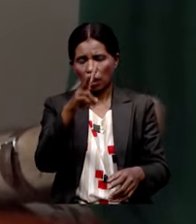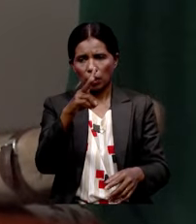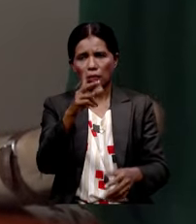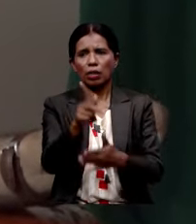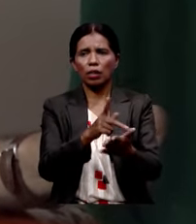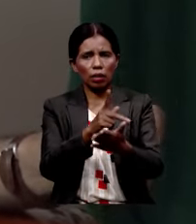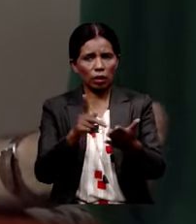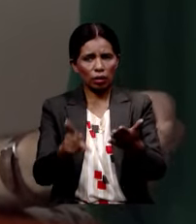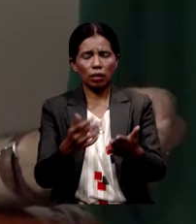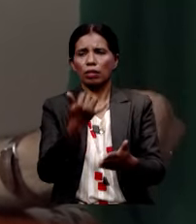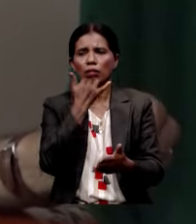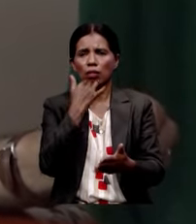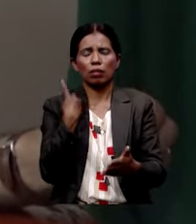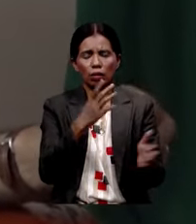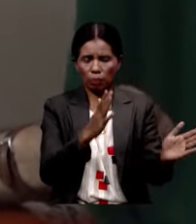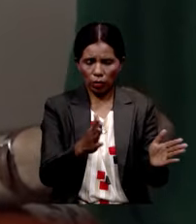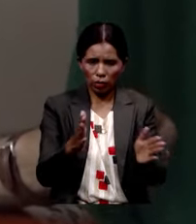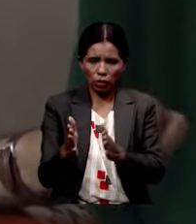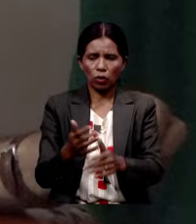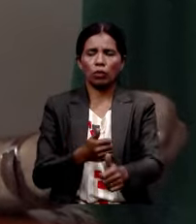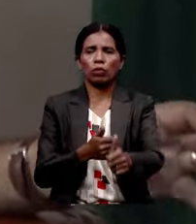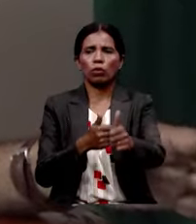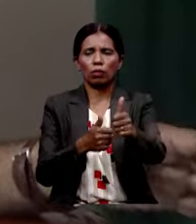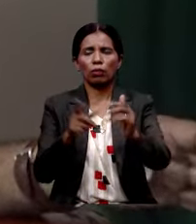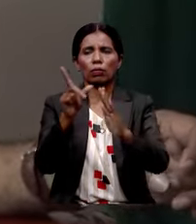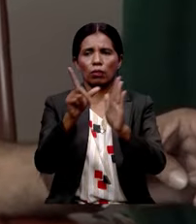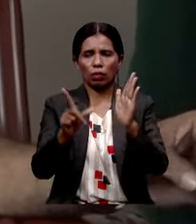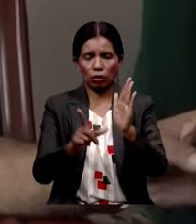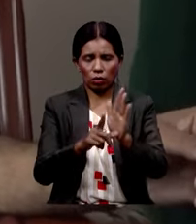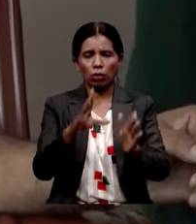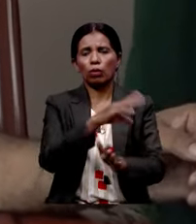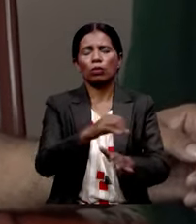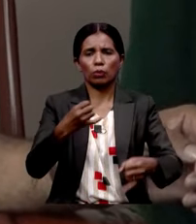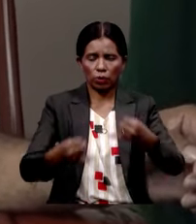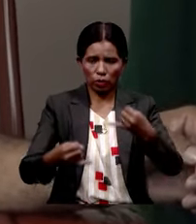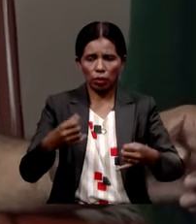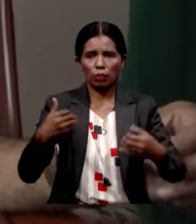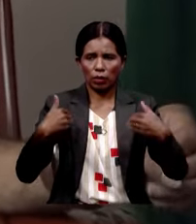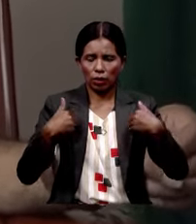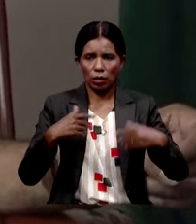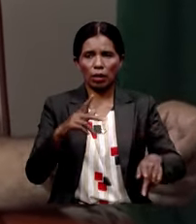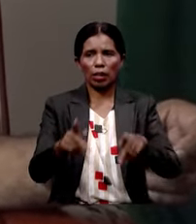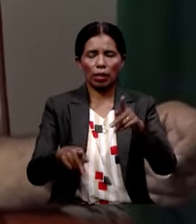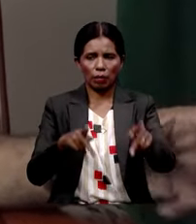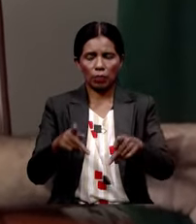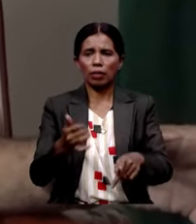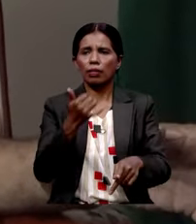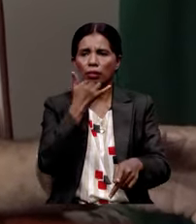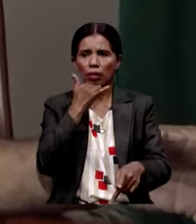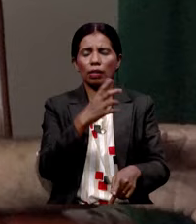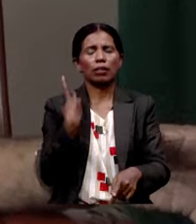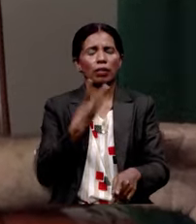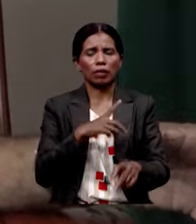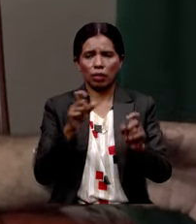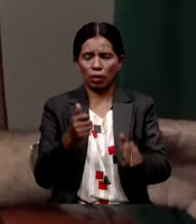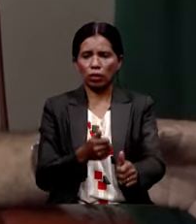krimiona salau ne ita proses itu irbe le justisa ne be ida ne gale ema elemento ne be salau ne salau ita tinggal